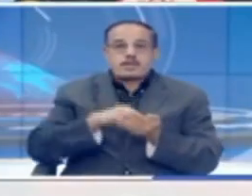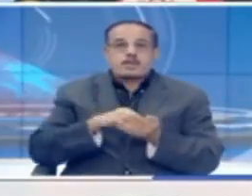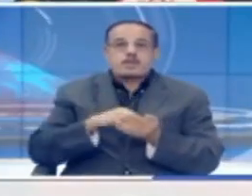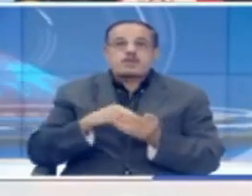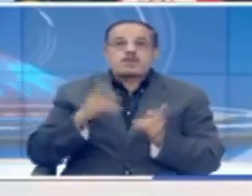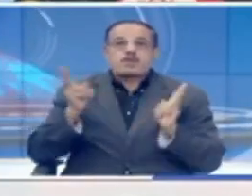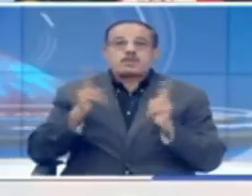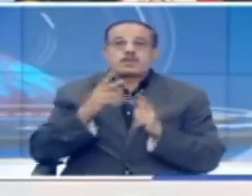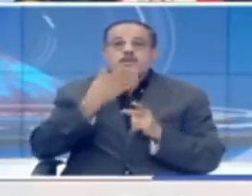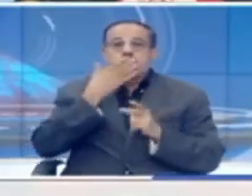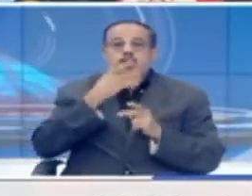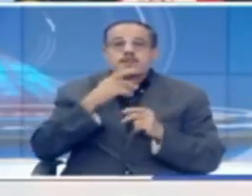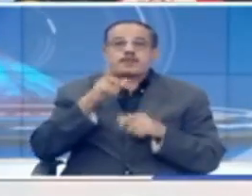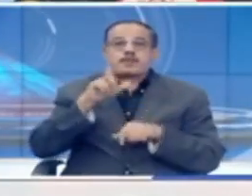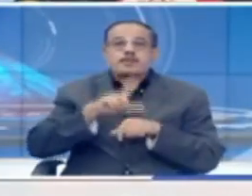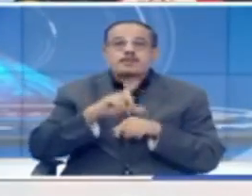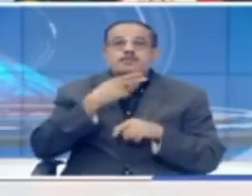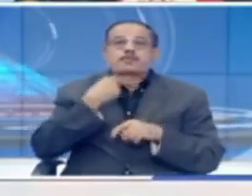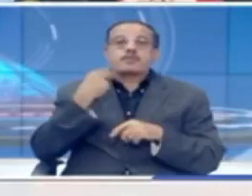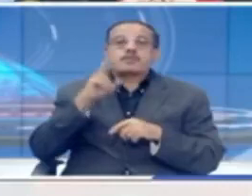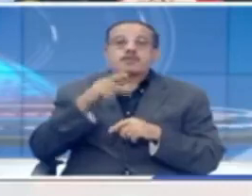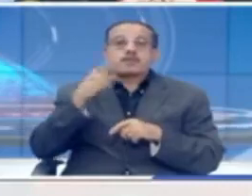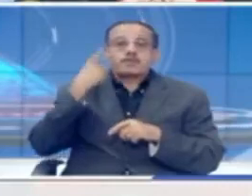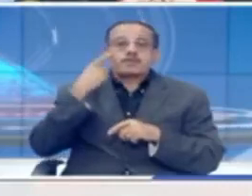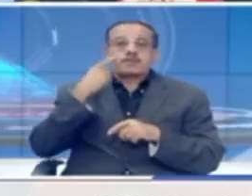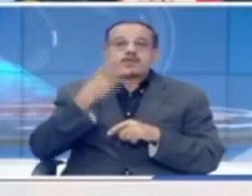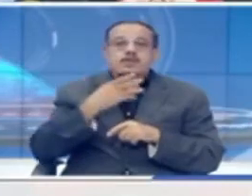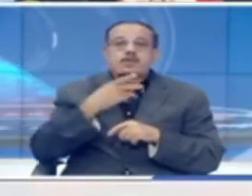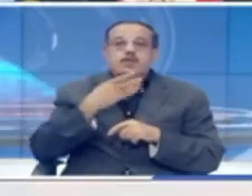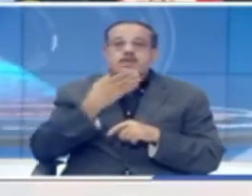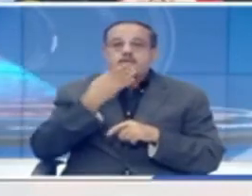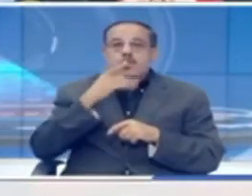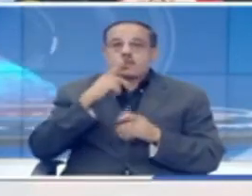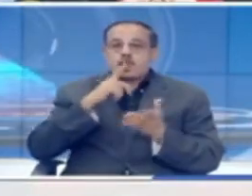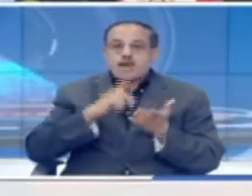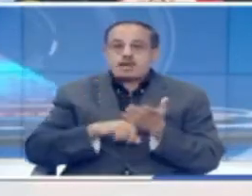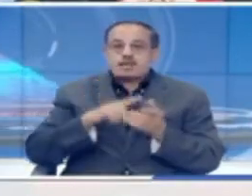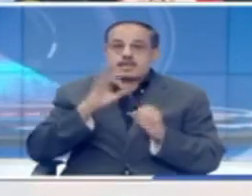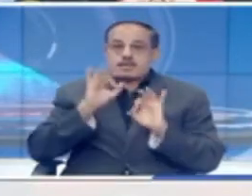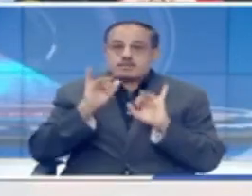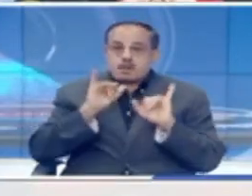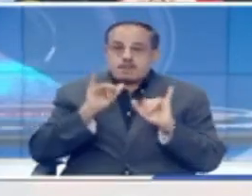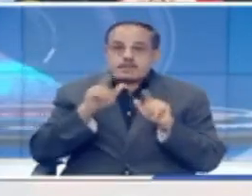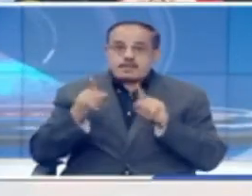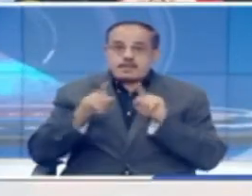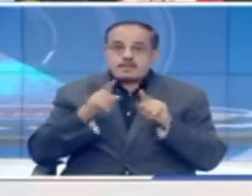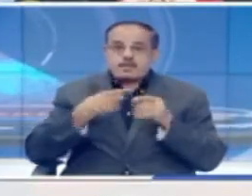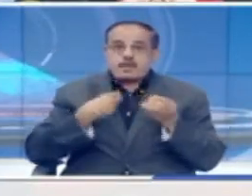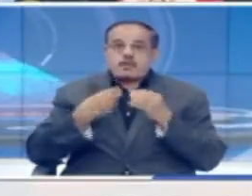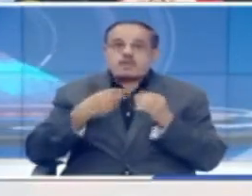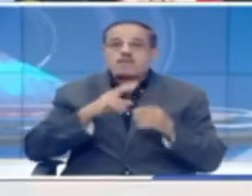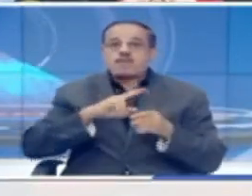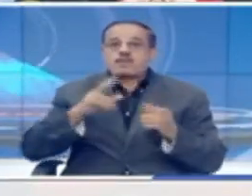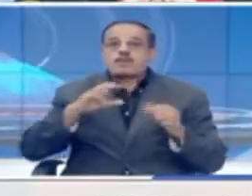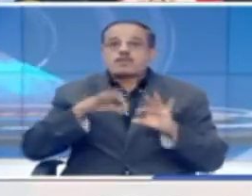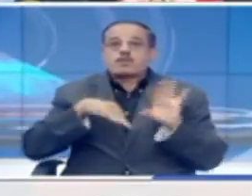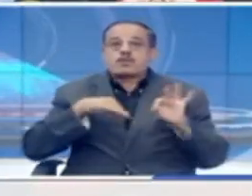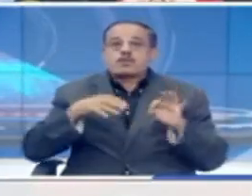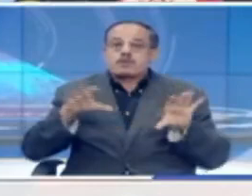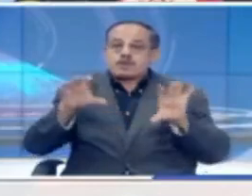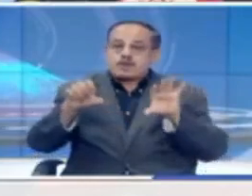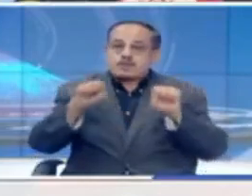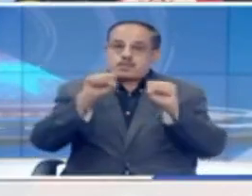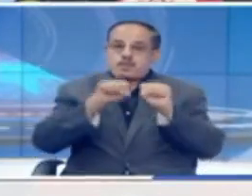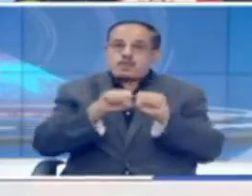الانتقالية. كما التقى البرهان رئيس بعثة الأمم المتحدة في السودان فولكر بيرتس، وأكد الطرفان أهمية استمرار الحوار